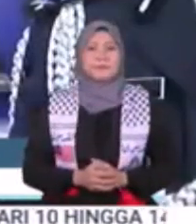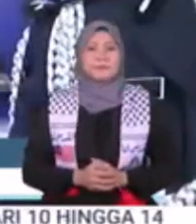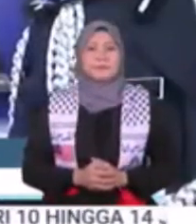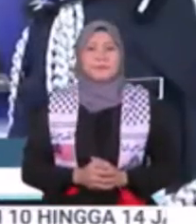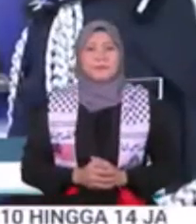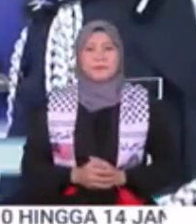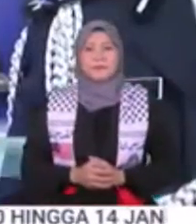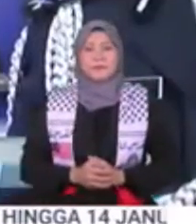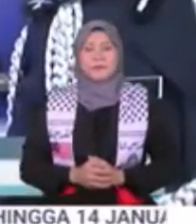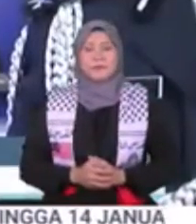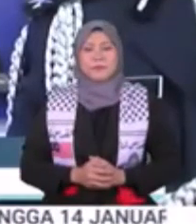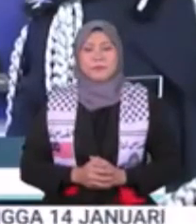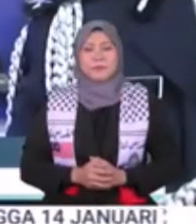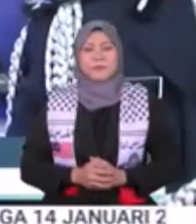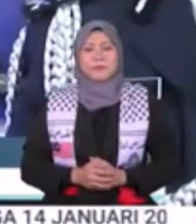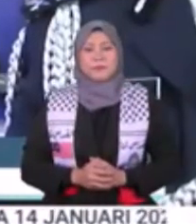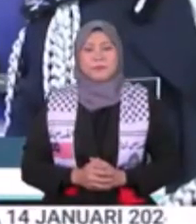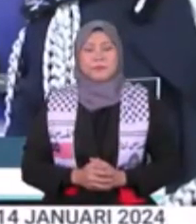Saya